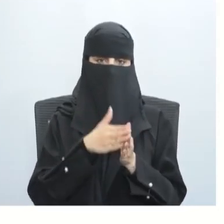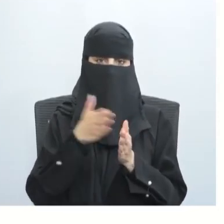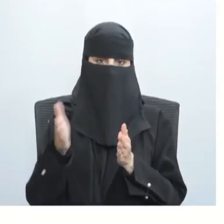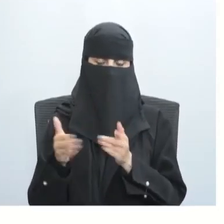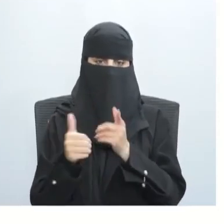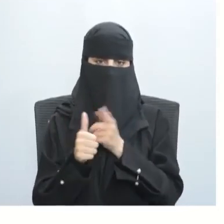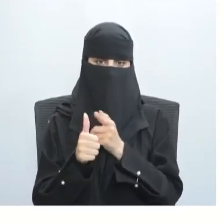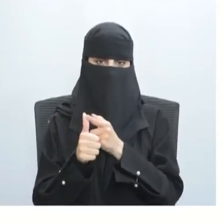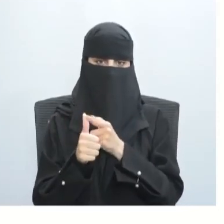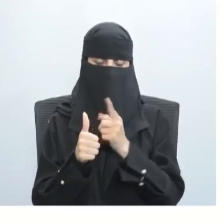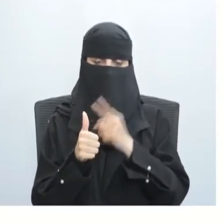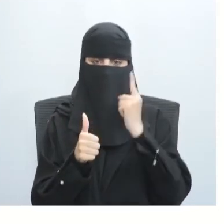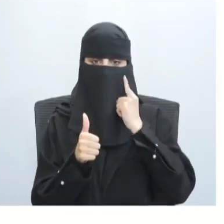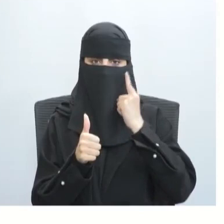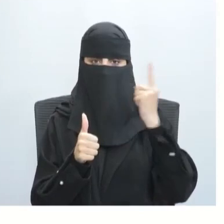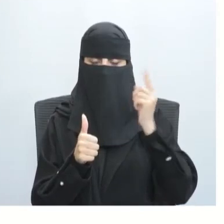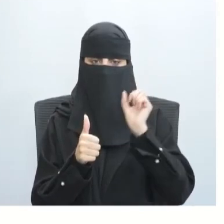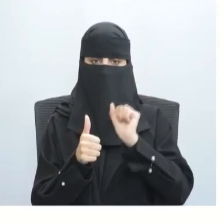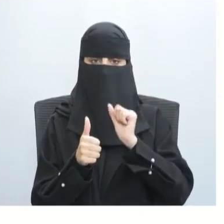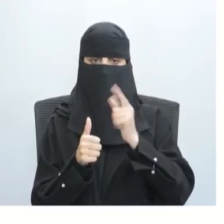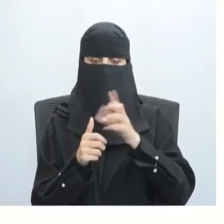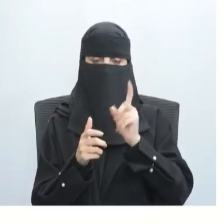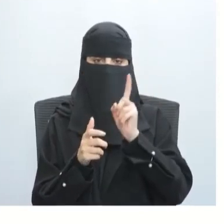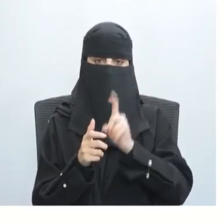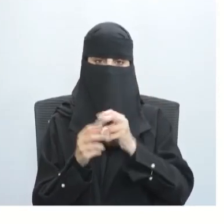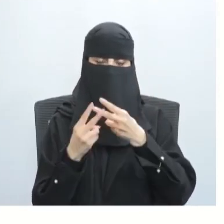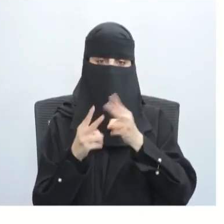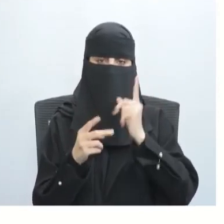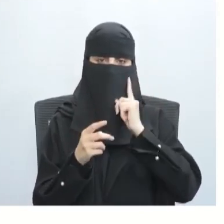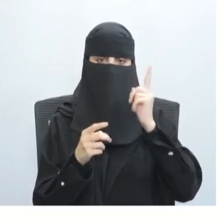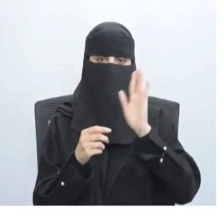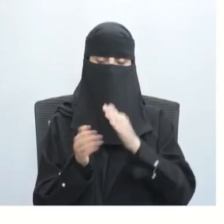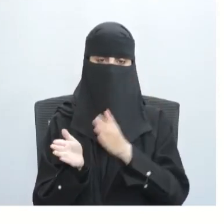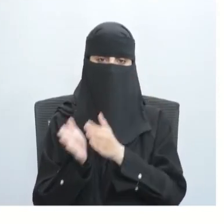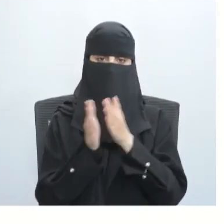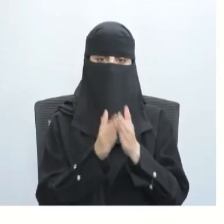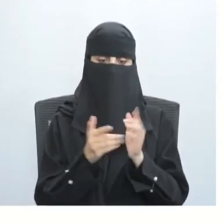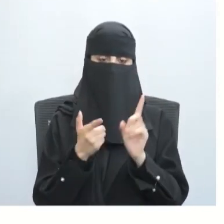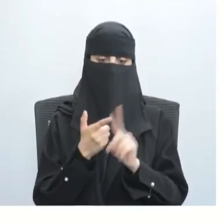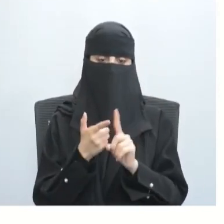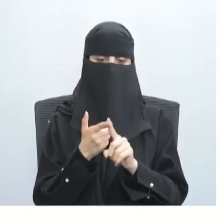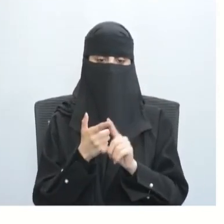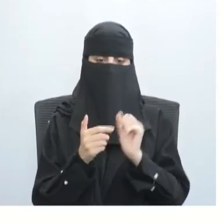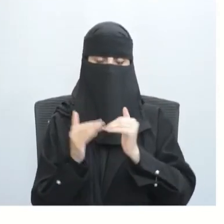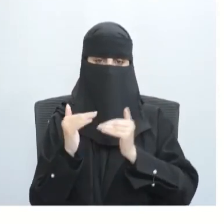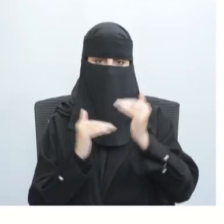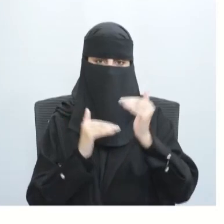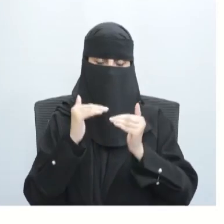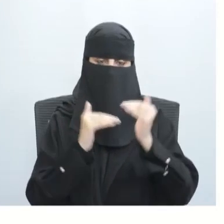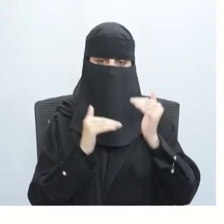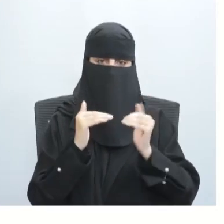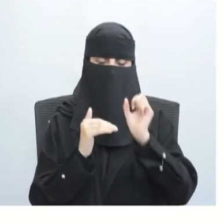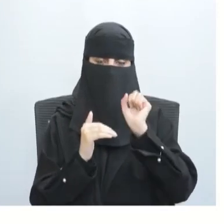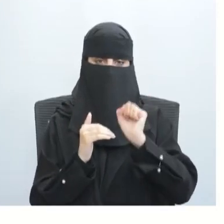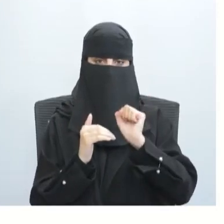استماع الى الصوت عند سحب راس التشغيل في الايقونه التاليه محاذاه المقطع او